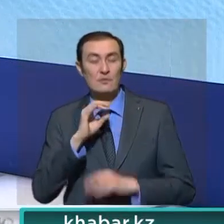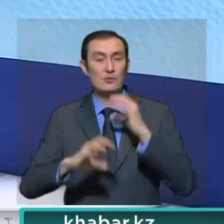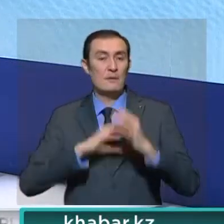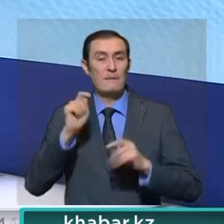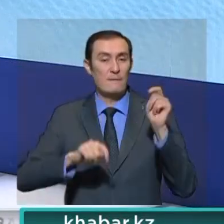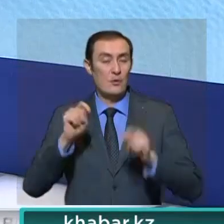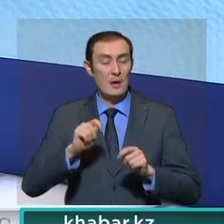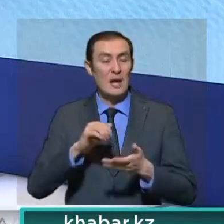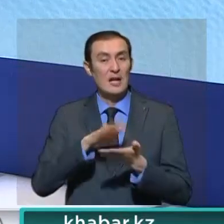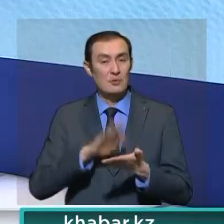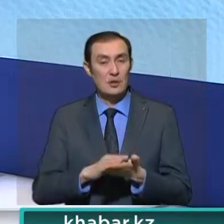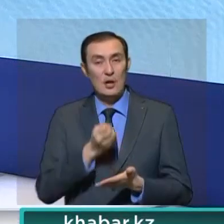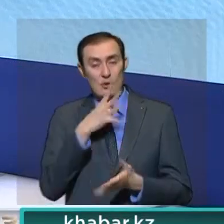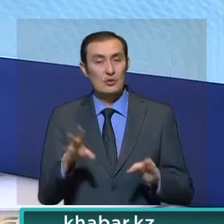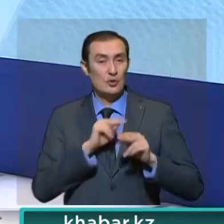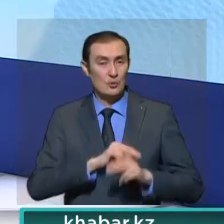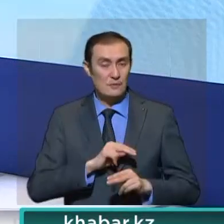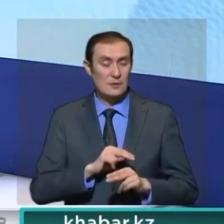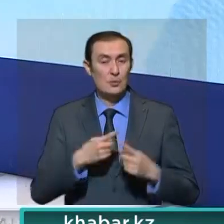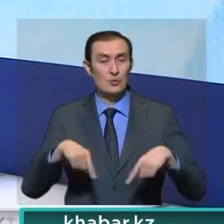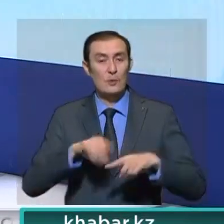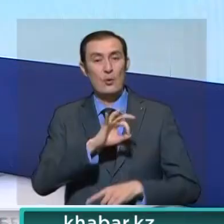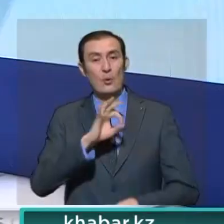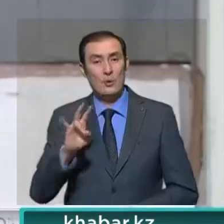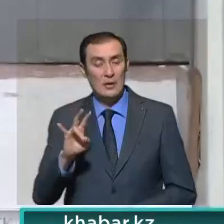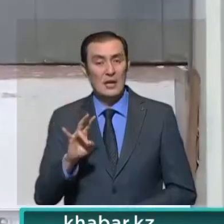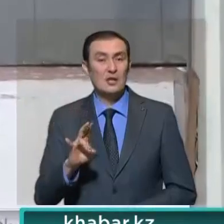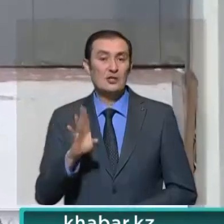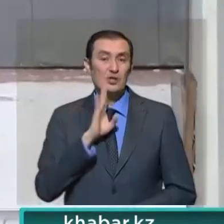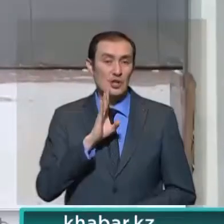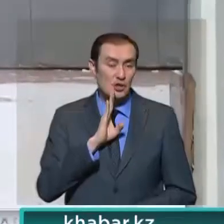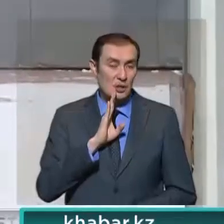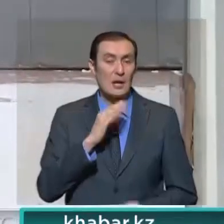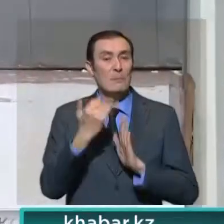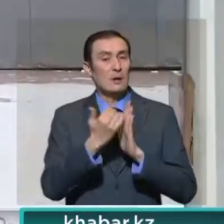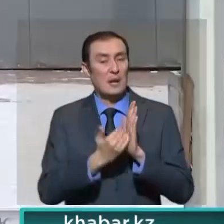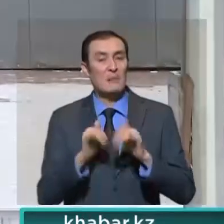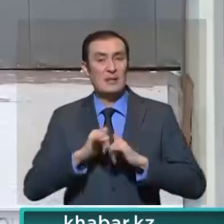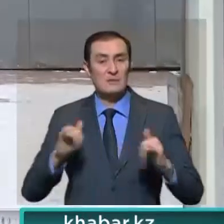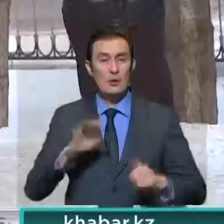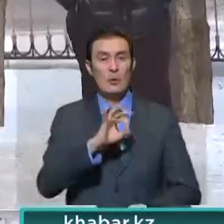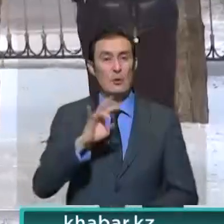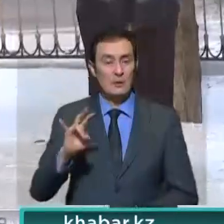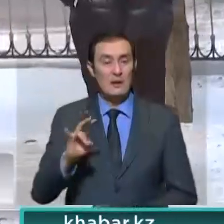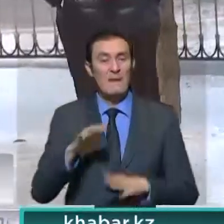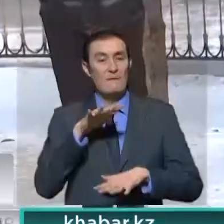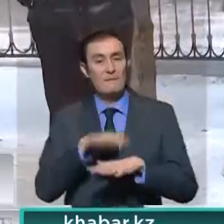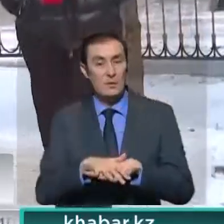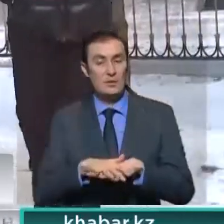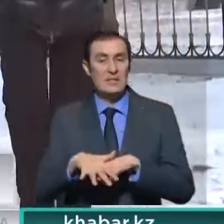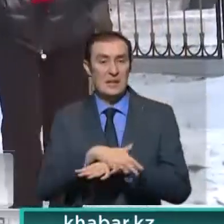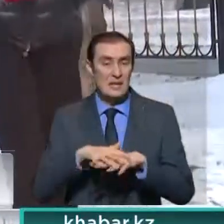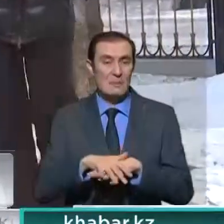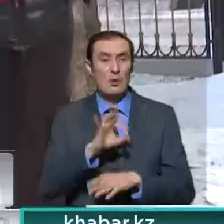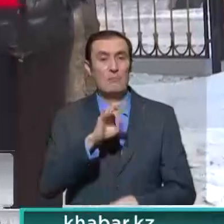его специалисты отмечают плодотворное сотрудничество со структурами ООН это он женщины программа развития ООН фонд народа населения